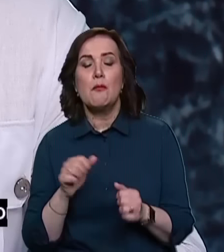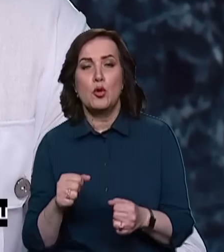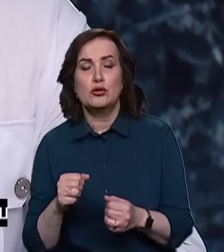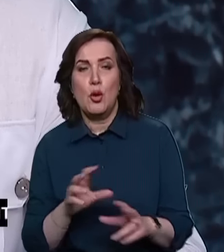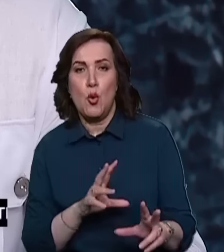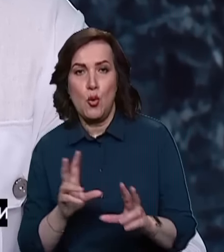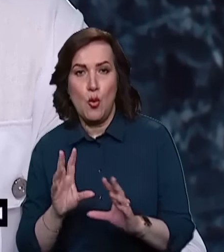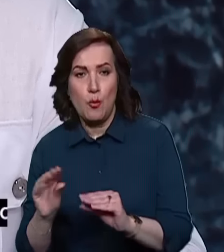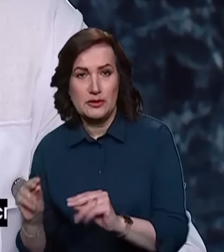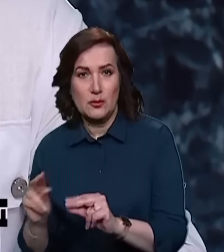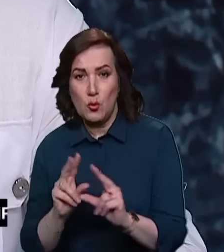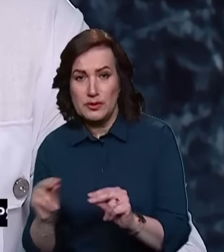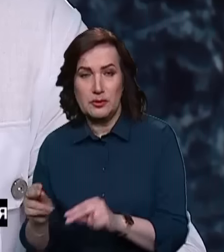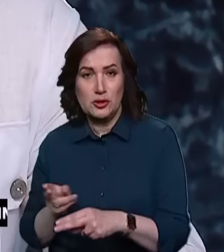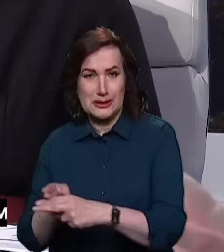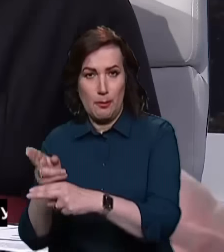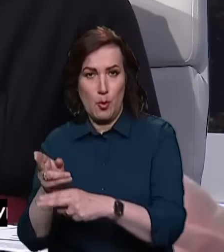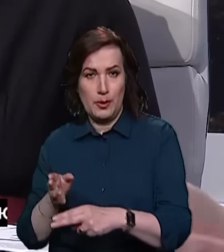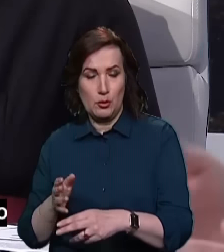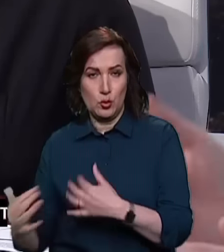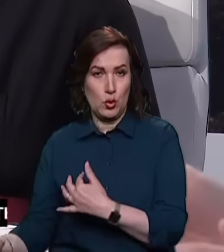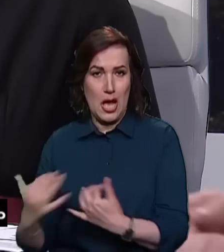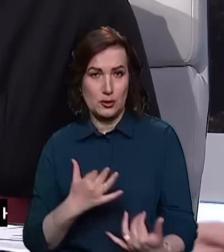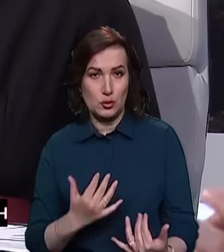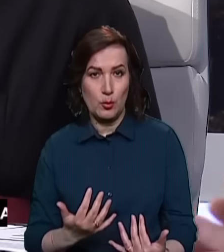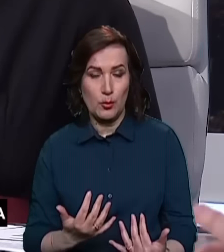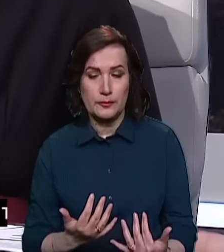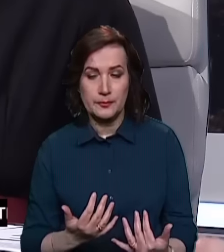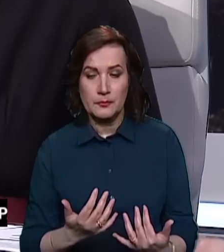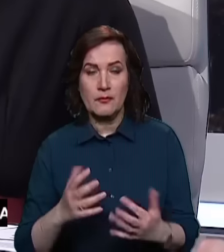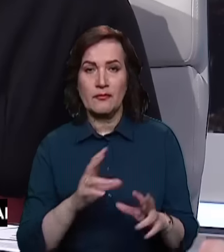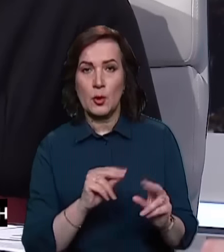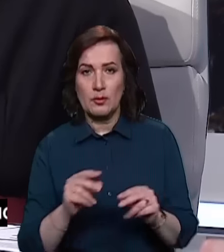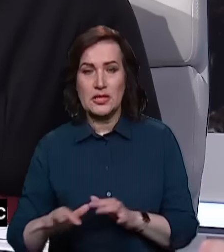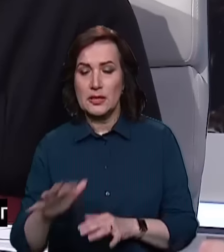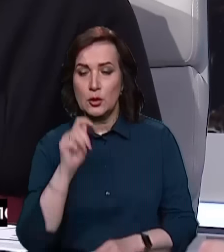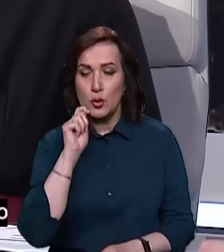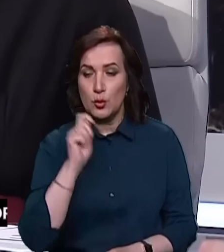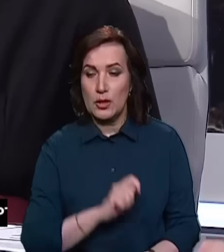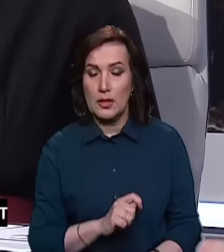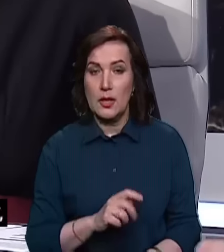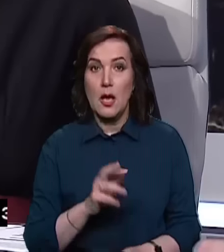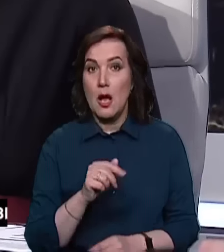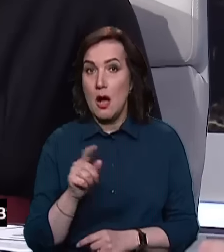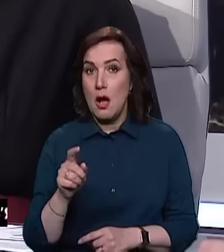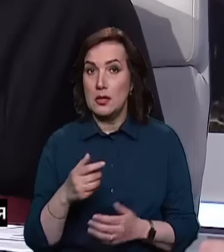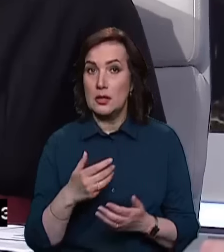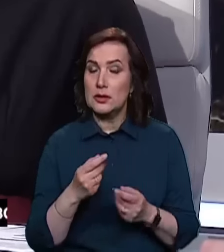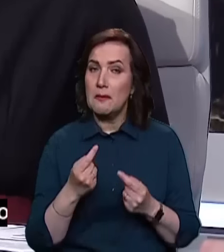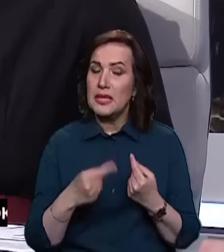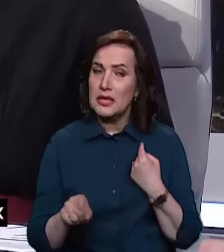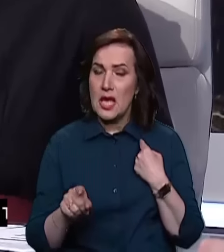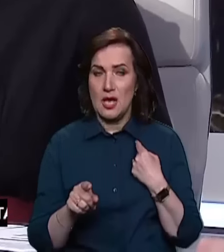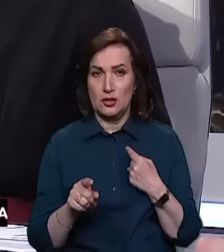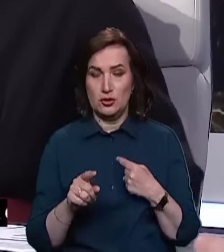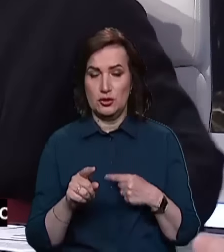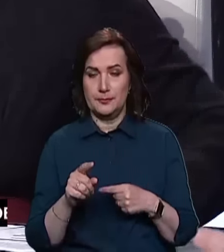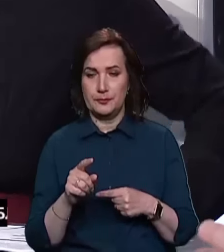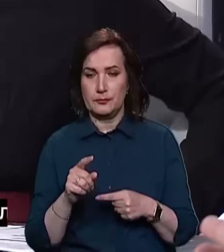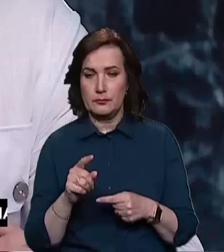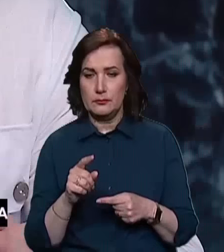можна убезпечити, запобігти наступу і убезпечити територію України. Але там, здається, трошки інакше